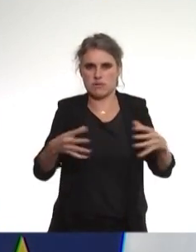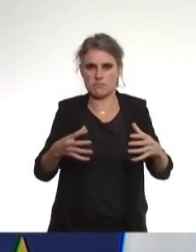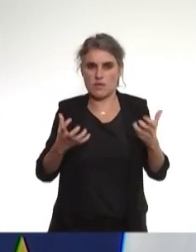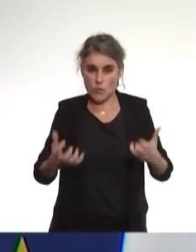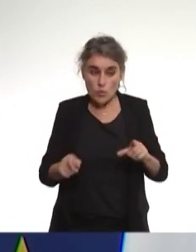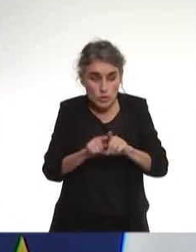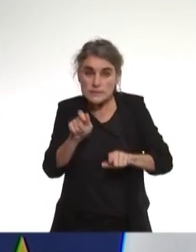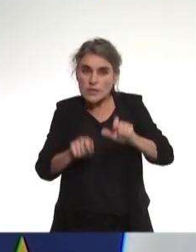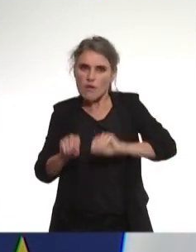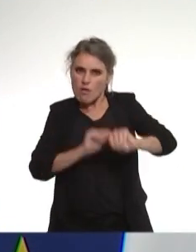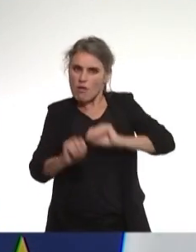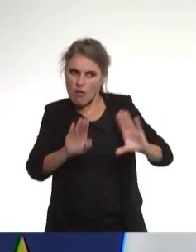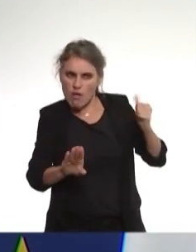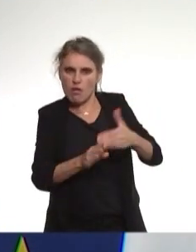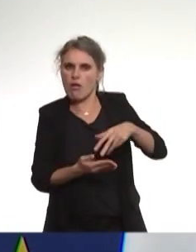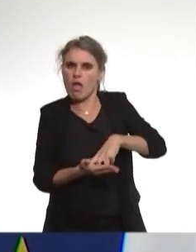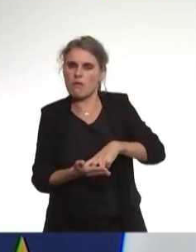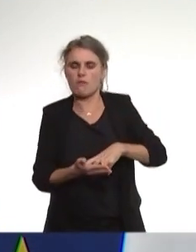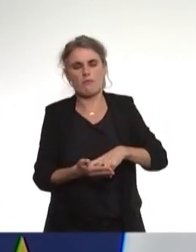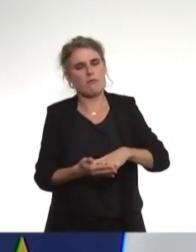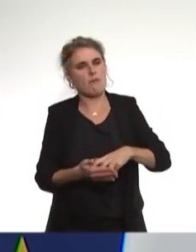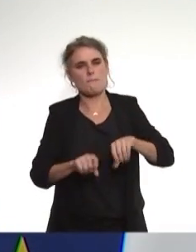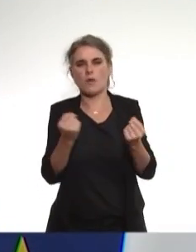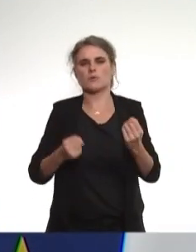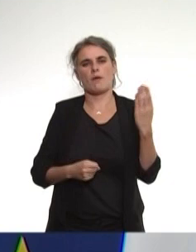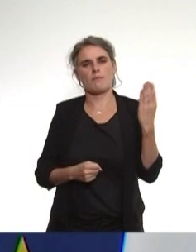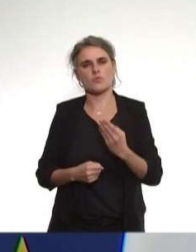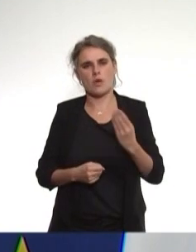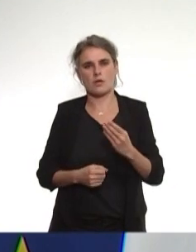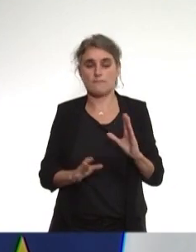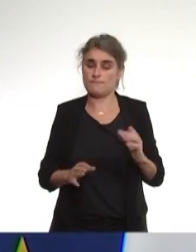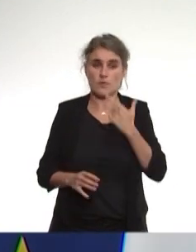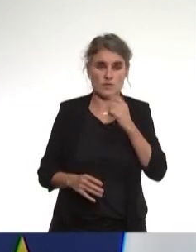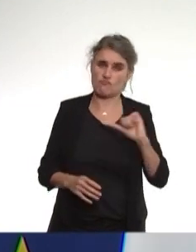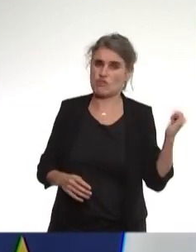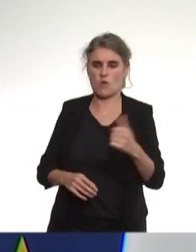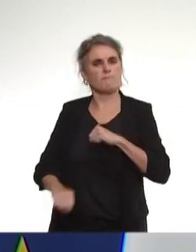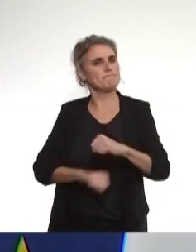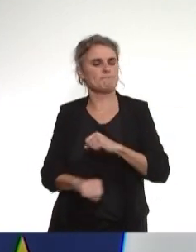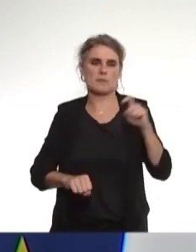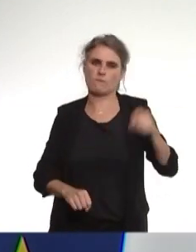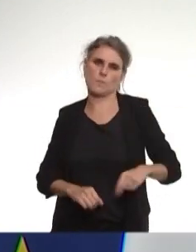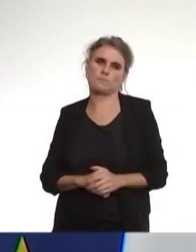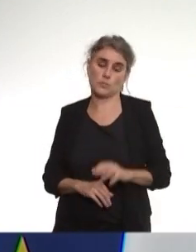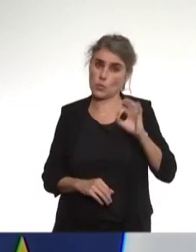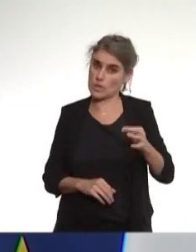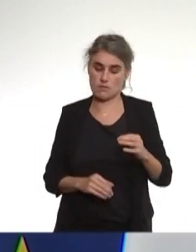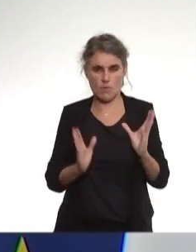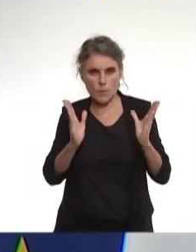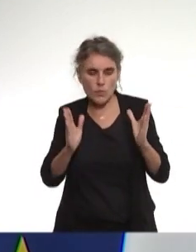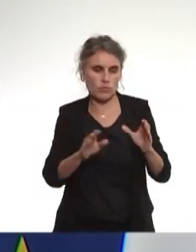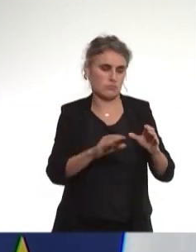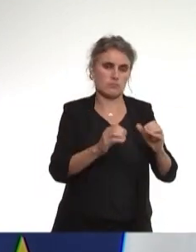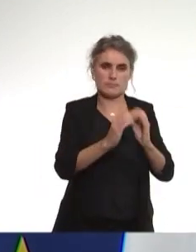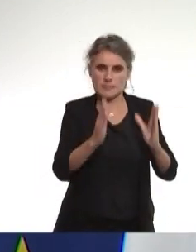fatigué de pouvoir se reposer donc cette mobilisation de tous elle est nécessaire à tous les instants et nous travaillons évidemment pour renforcer les hôpitaux et les